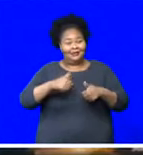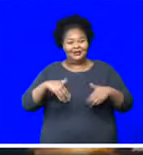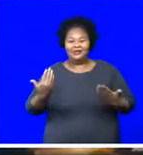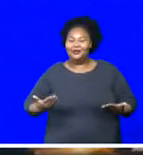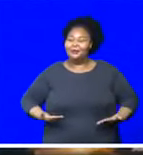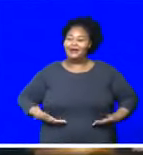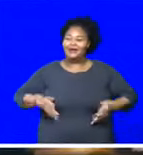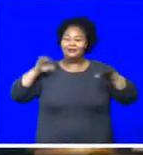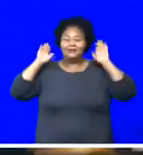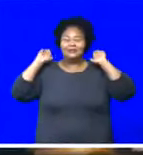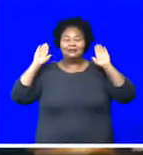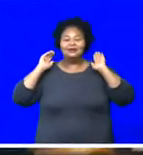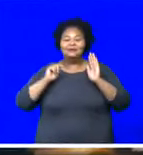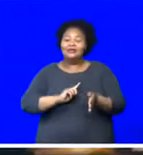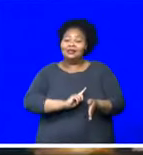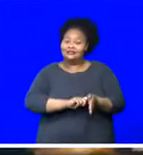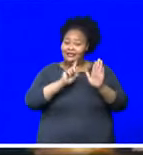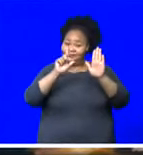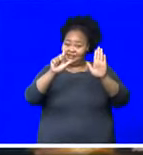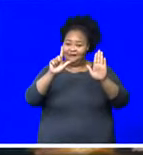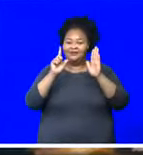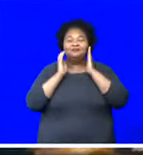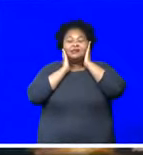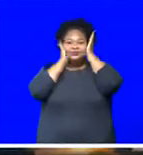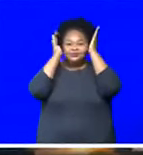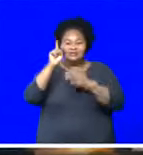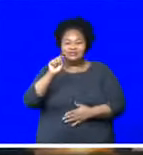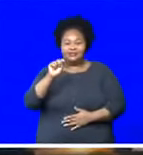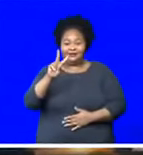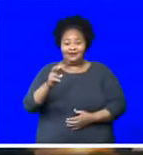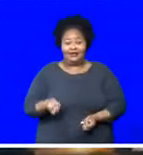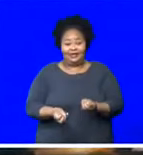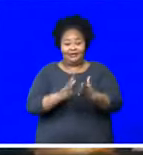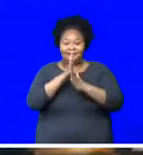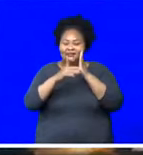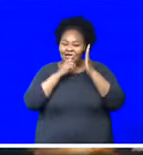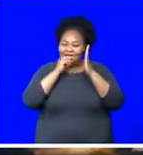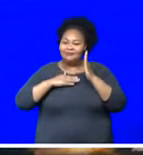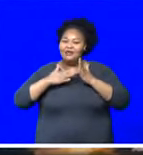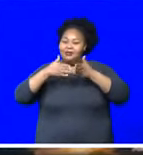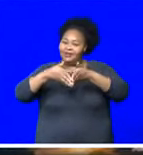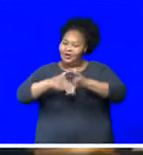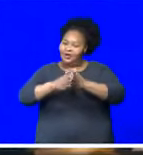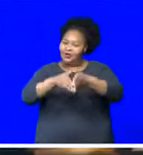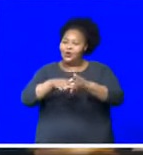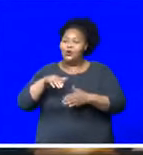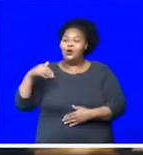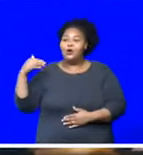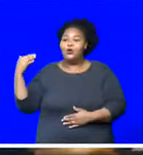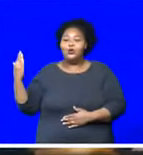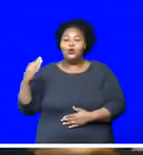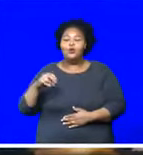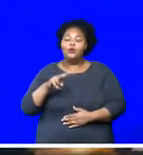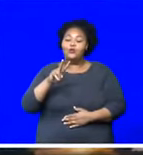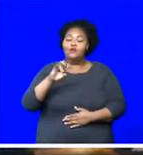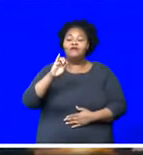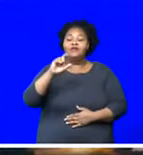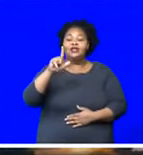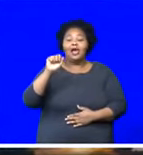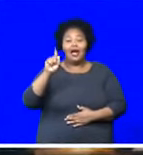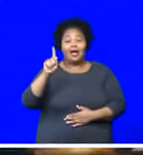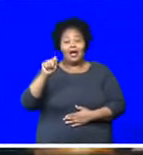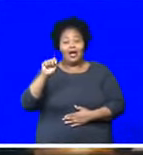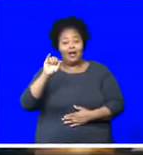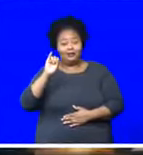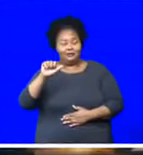Lishonile nina bagalazitse lishonile malangeni lamahle imukelani na Tindzaba tangensimbi yesikhombisa ntethwela ngumsakade wetithomo lohamba embili yeSwatini